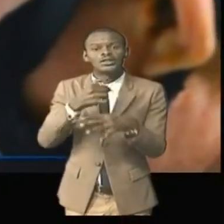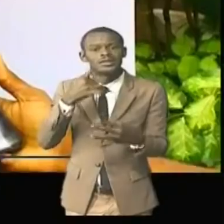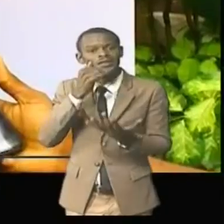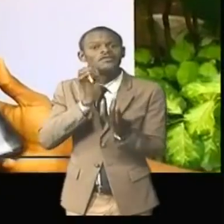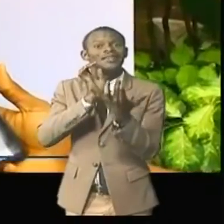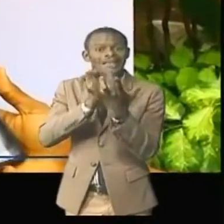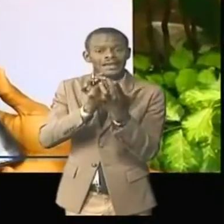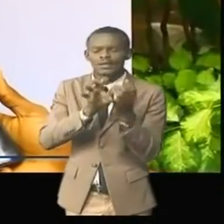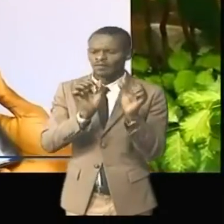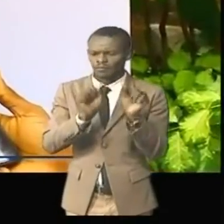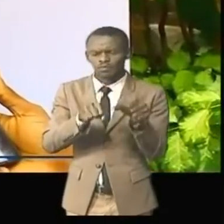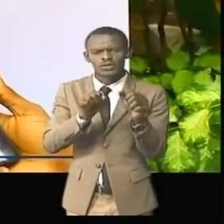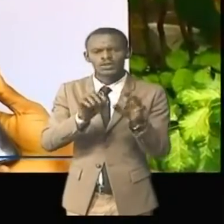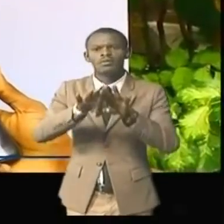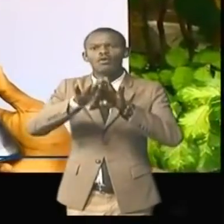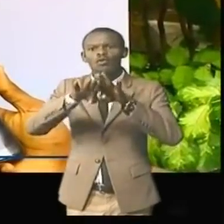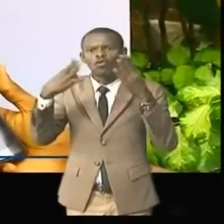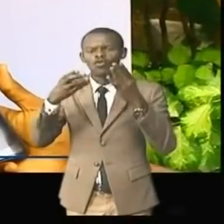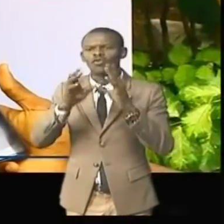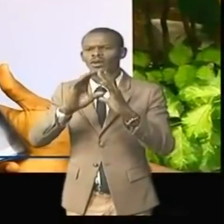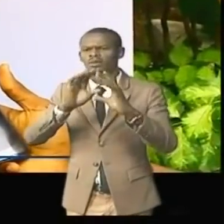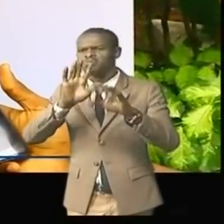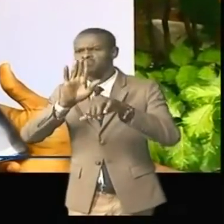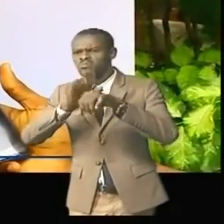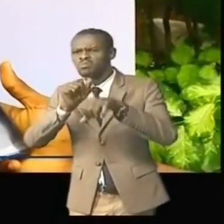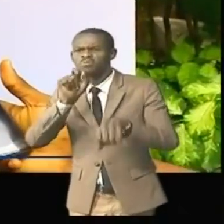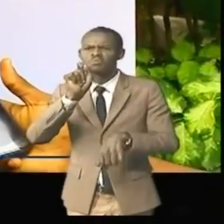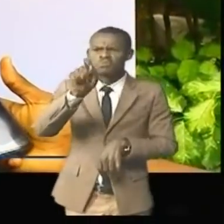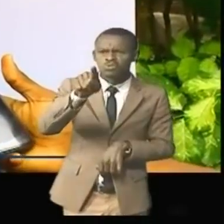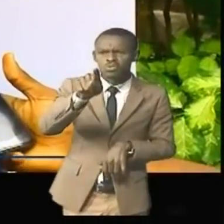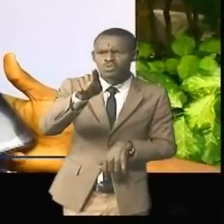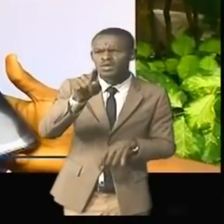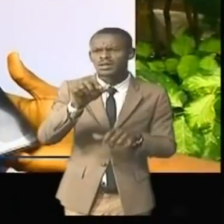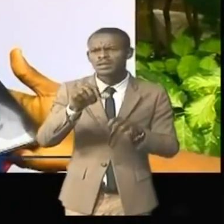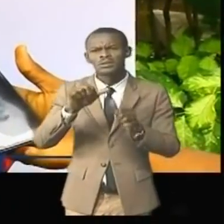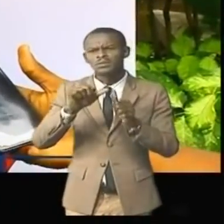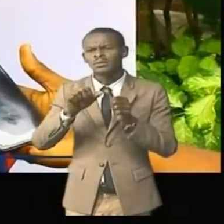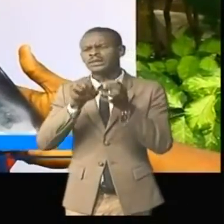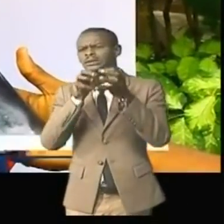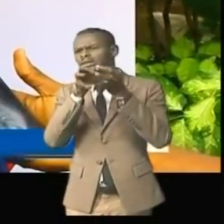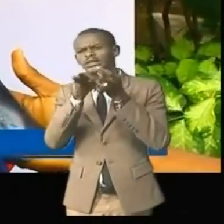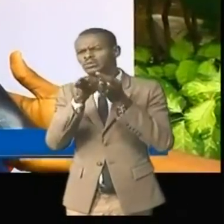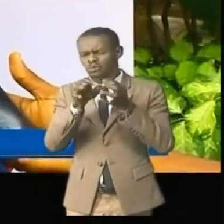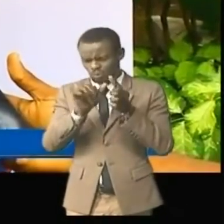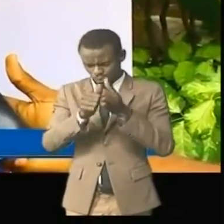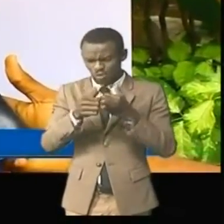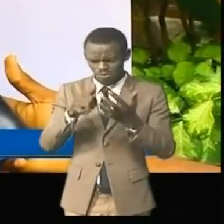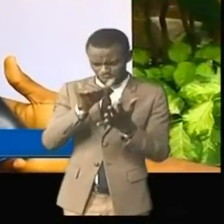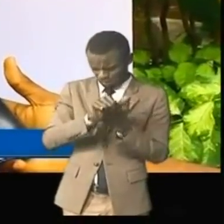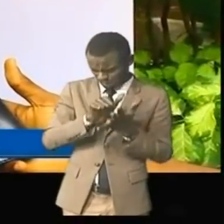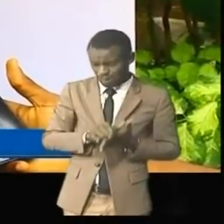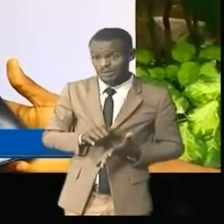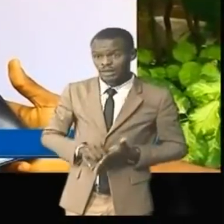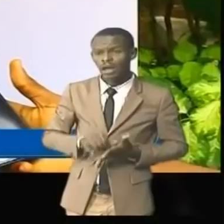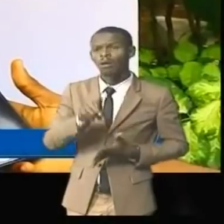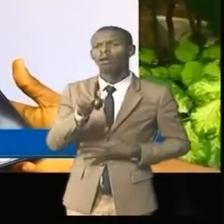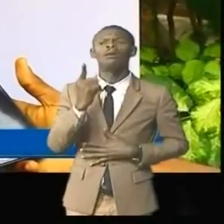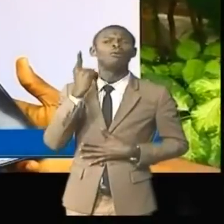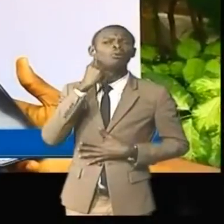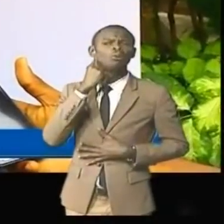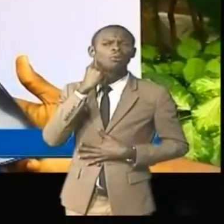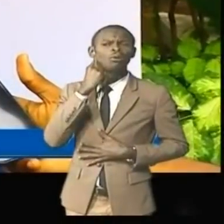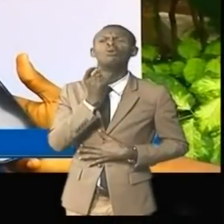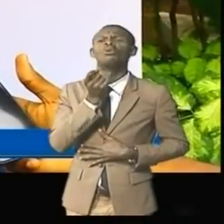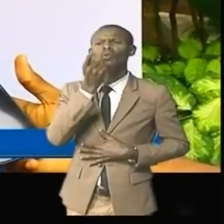et échanger avec les soignants et s'informer aussi sur leur santé sexuelle et reproductive. Mais il y a aussi la version